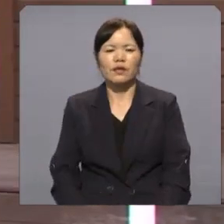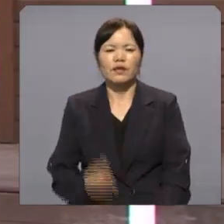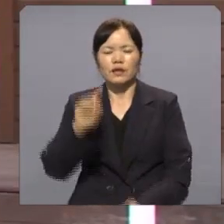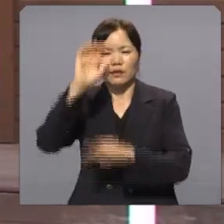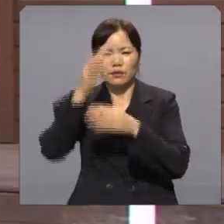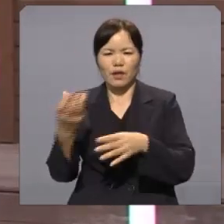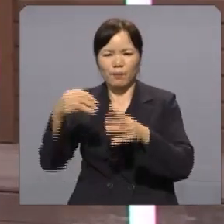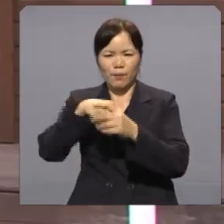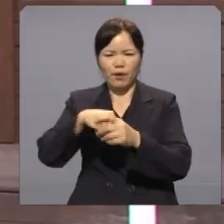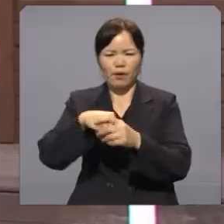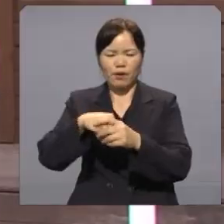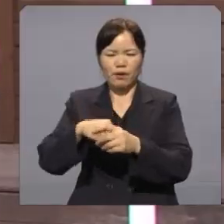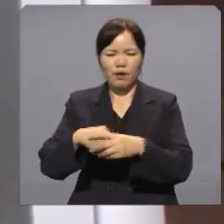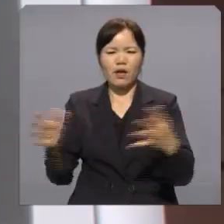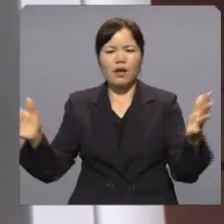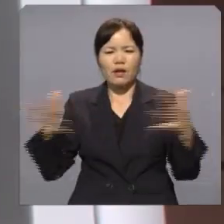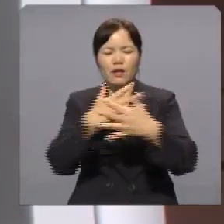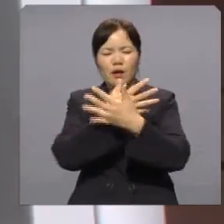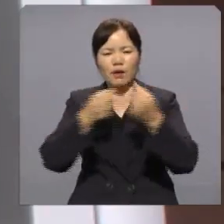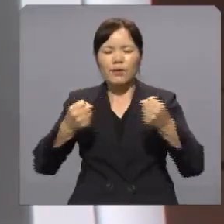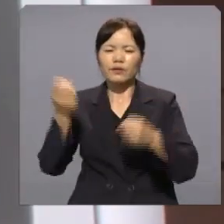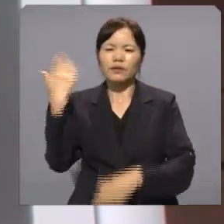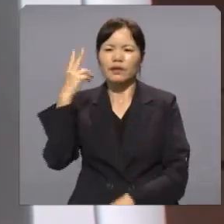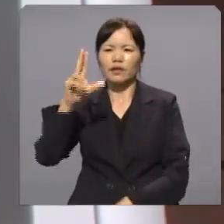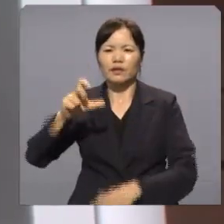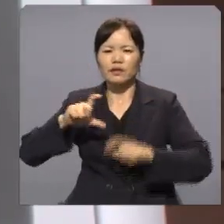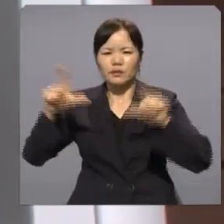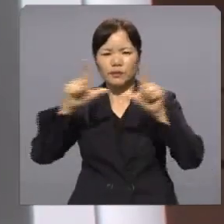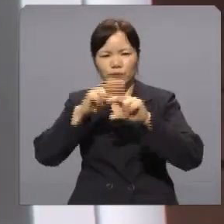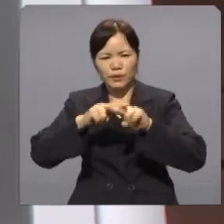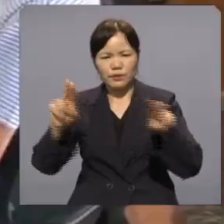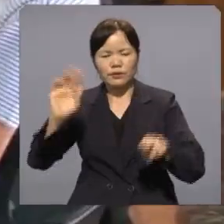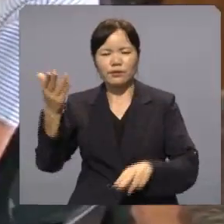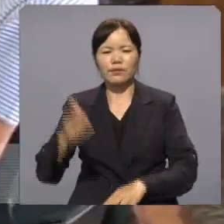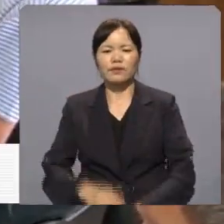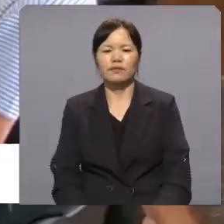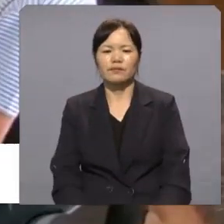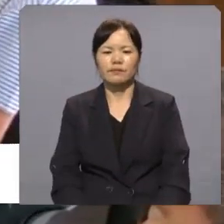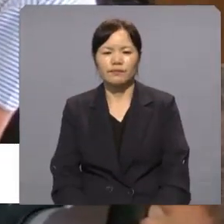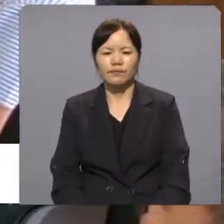반영한 상생 협약도 지난 25일 무산됐습니다.